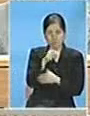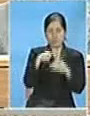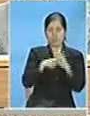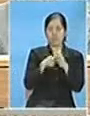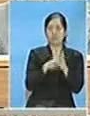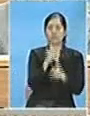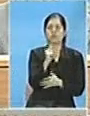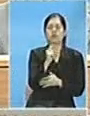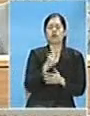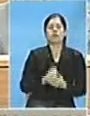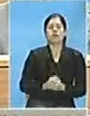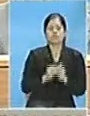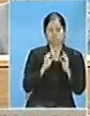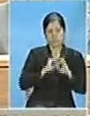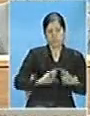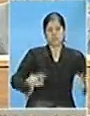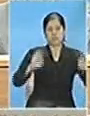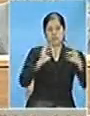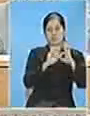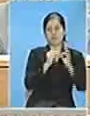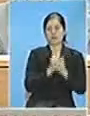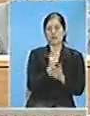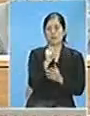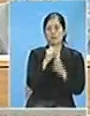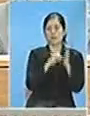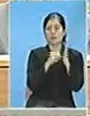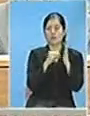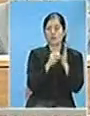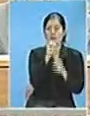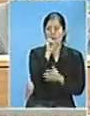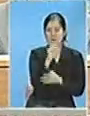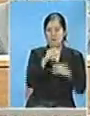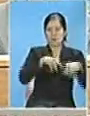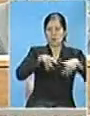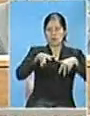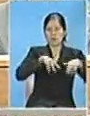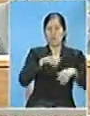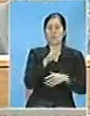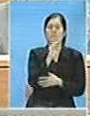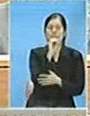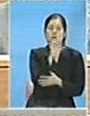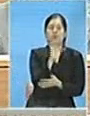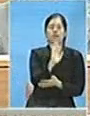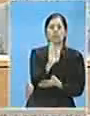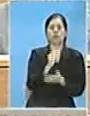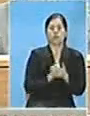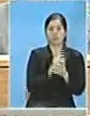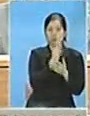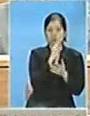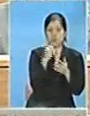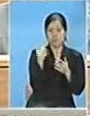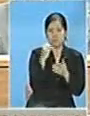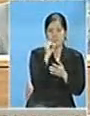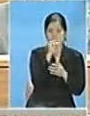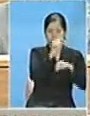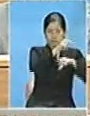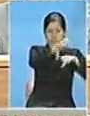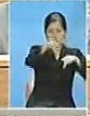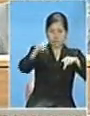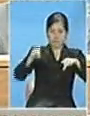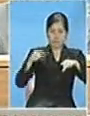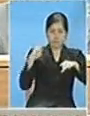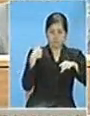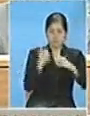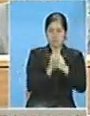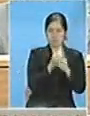เป็นเรื่องปิดเปราะบางครับกทมไม่จำเป็นต้องบอกพี่น้องประชาชนเพราะถ้าบอกว่ามีการมานำทรายมาไว้พื้นที่ตรงโน้นตรงนี้เกิด